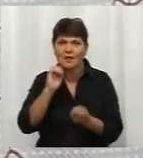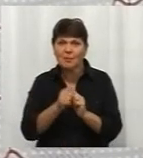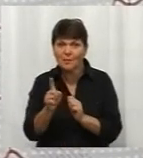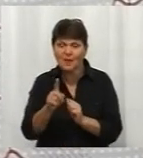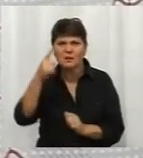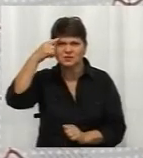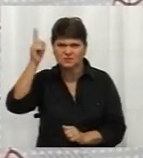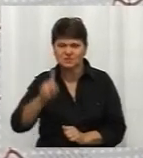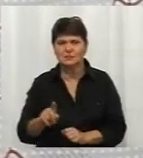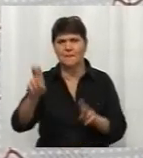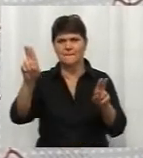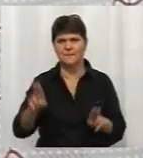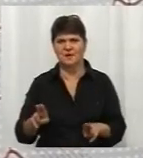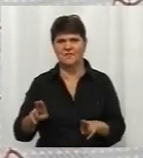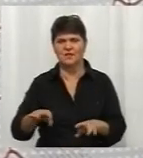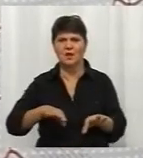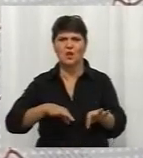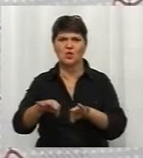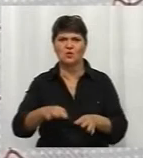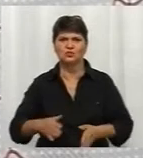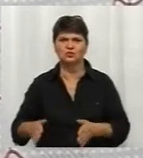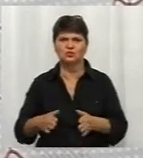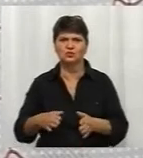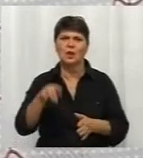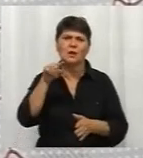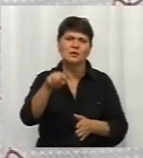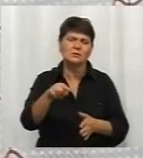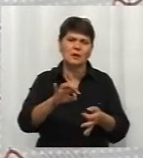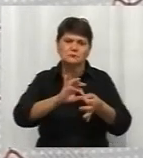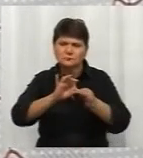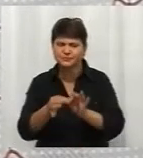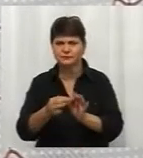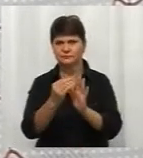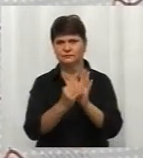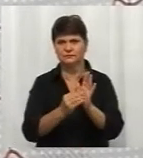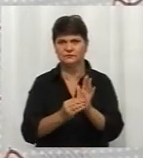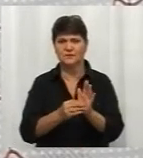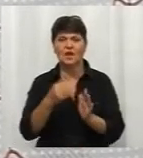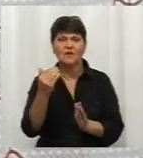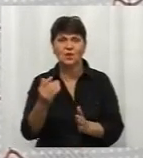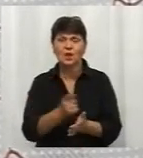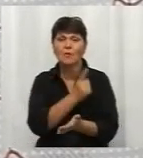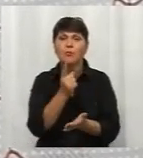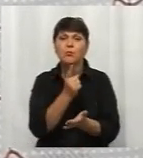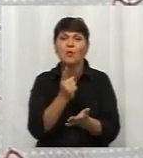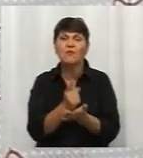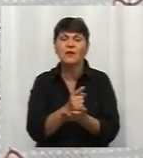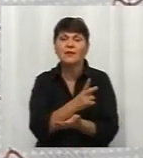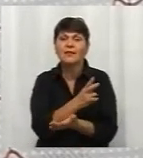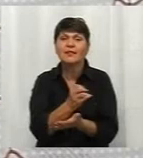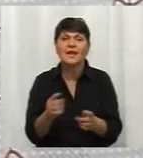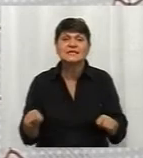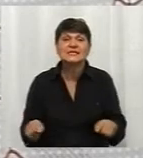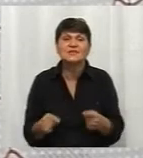дорожнього руху. Правила дорожнього руху повинно там все чітко написано. Зокрема, водій своїми діями не повинен створювати небезпеку іншим учасникам дорожнього руху,